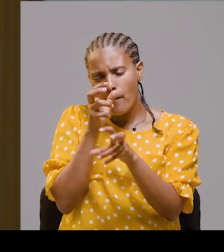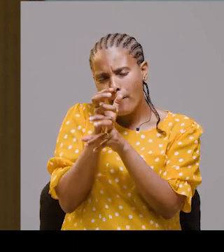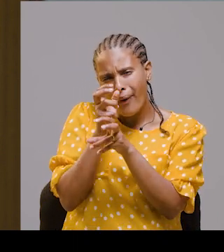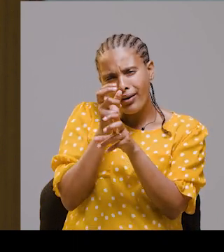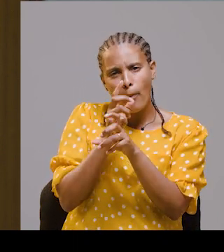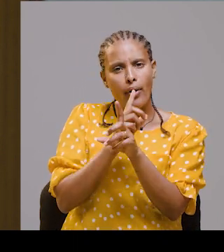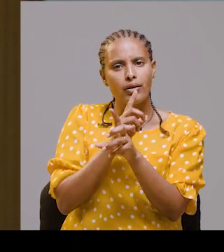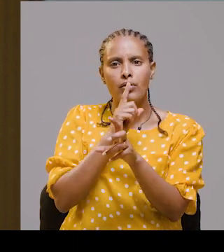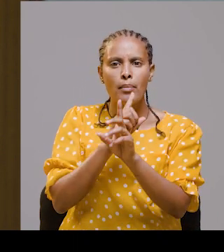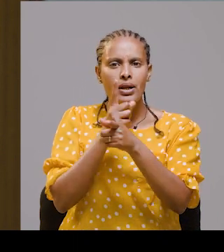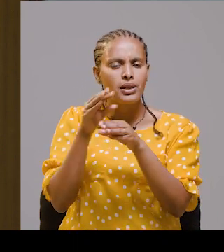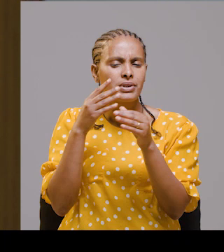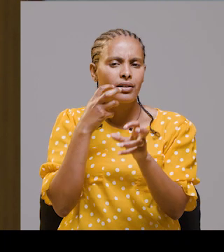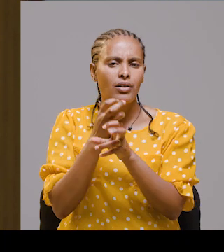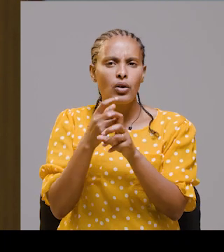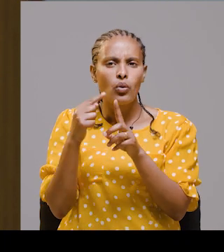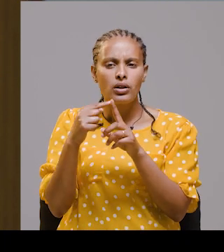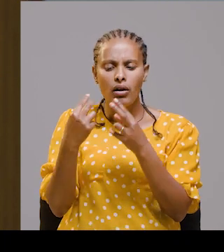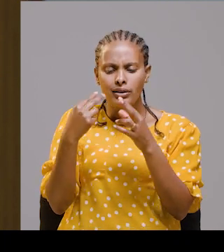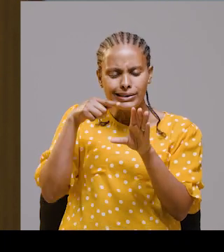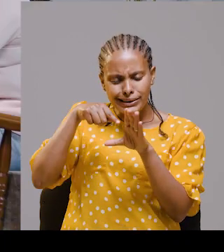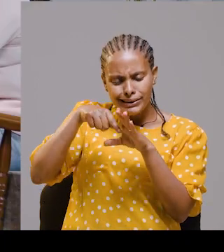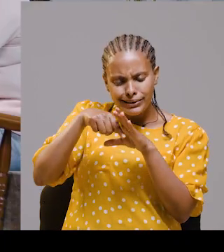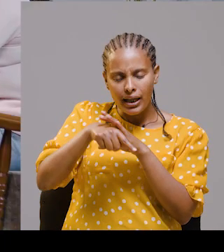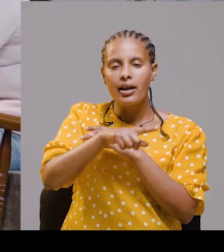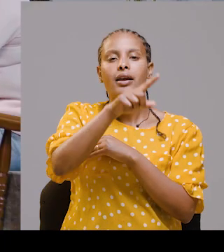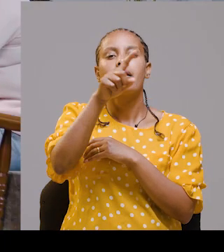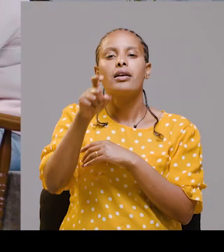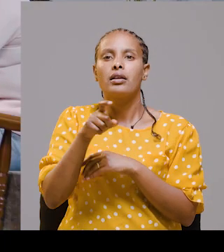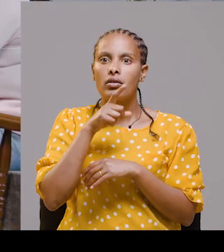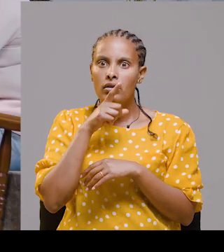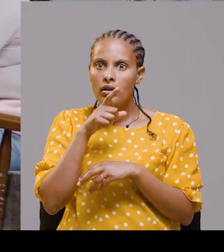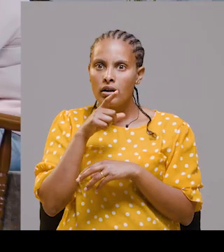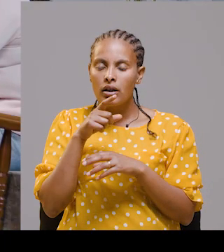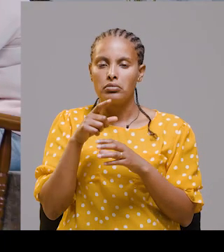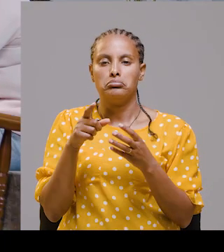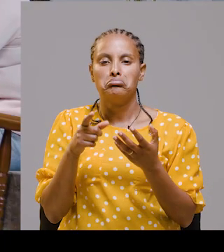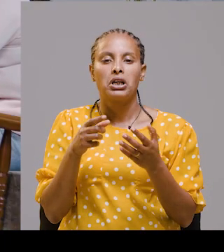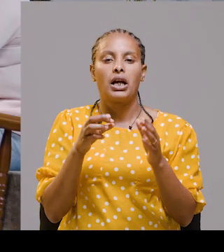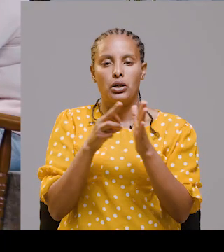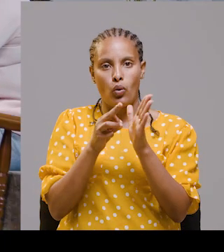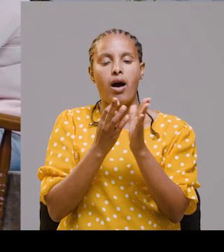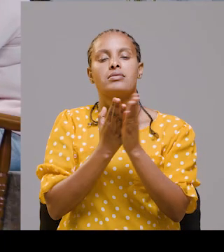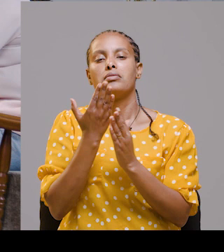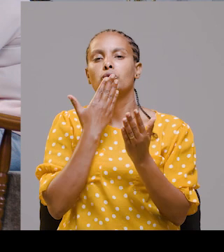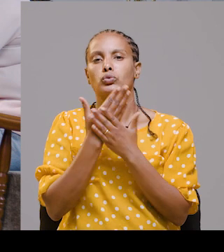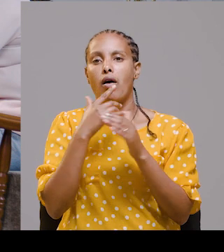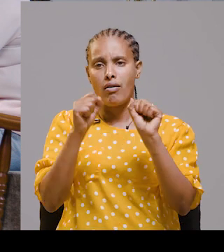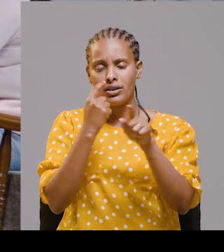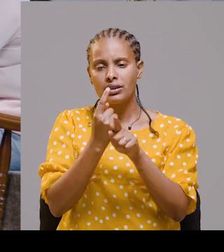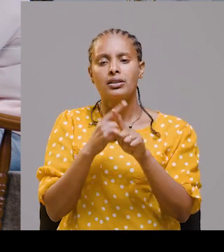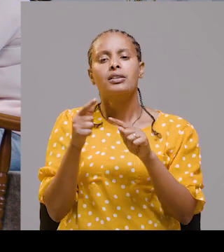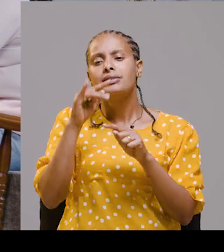ይሆናል። ለምሳሌ በጣም ወደ ውስጥ ወደ ዲቴይል የገባ ነው። እንግዲህ ከህጉ አንጻር አስፈላጊነቱን እንረዳዋለን፣ ግን እንዴት ነው